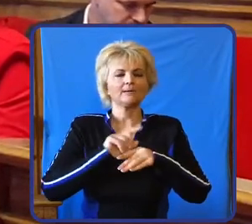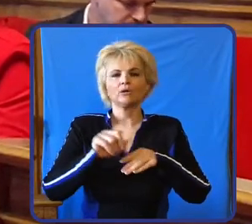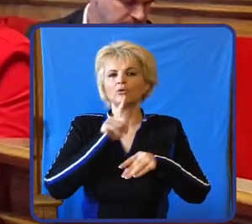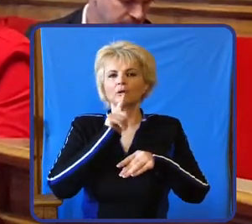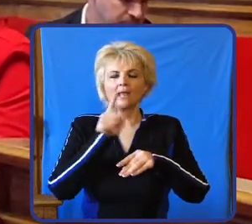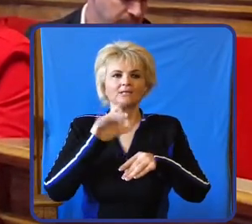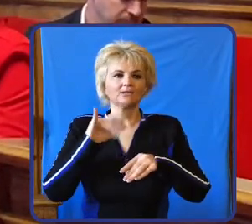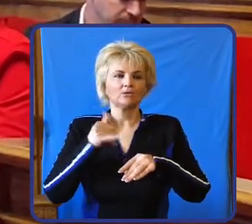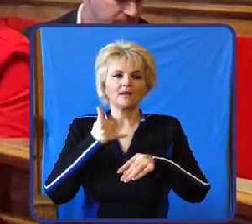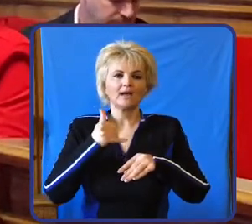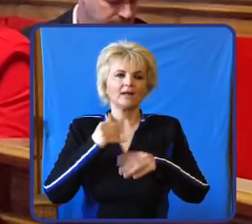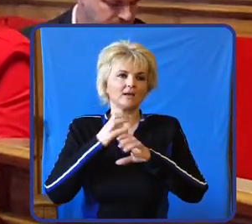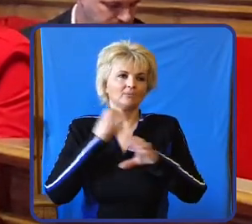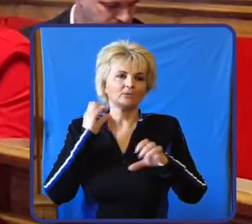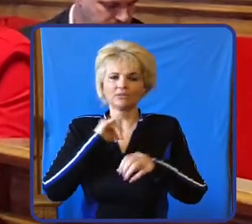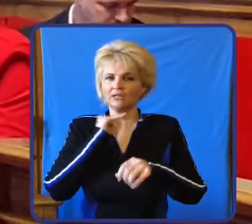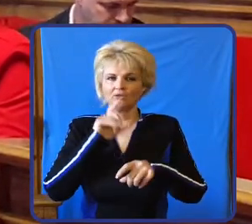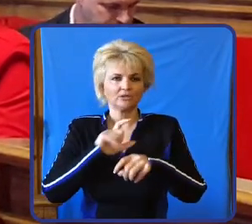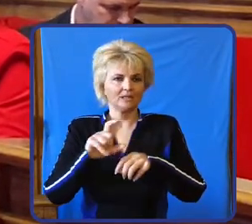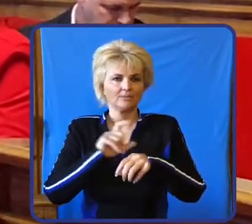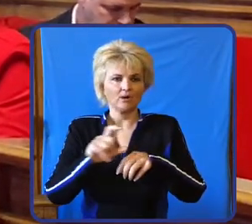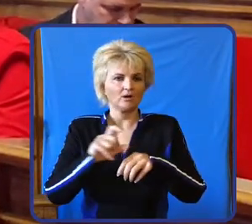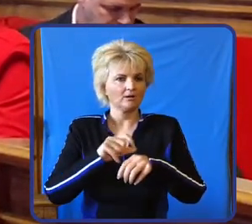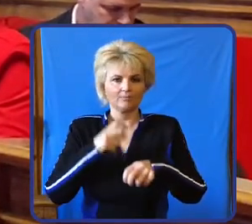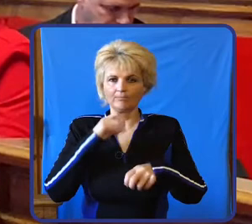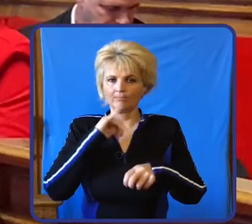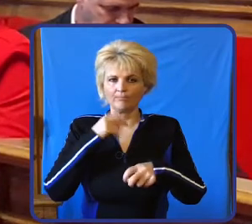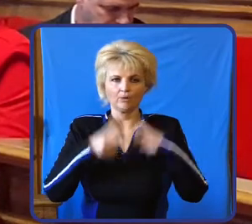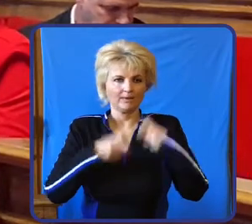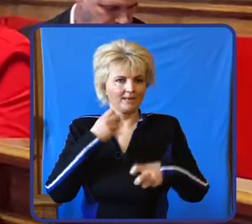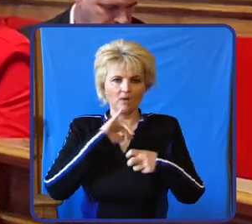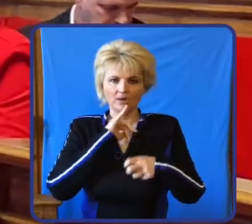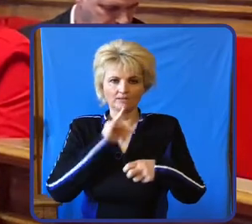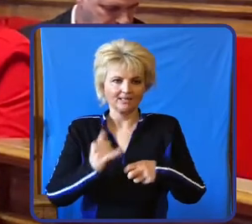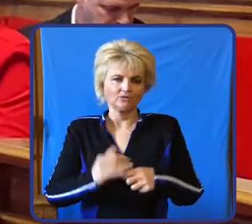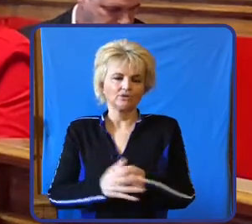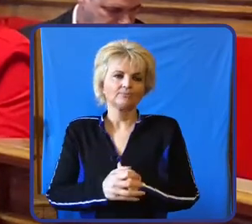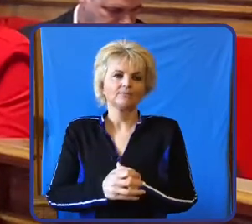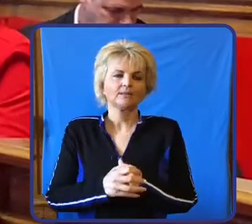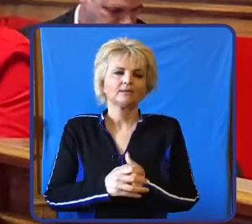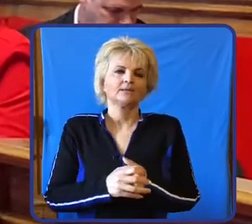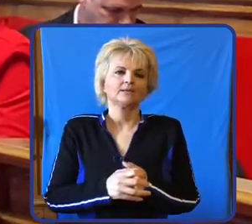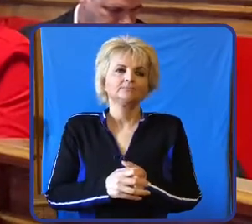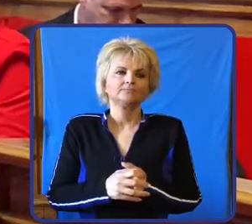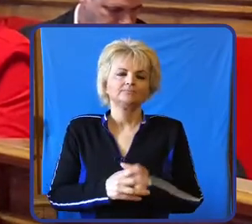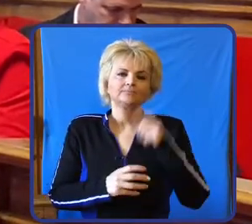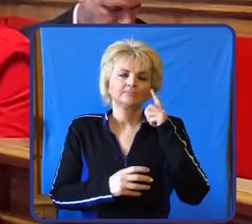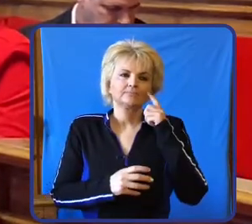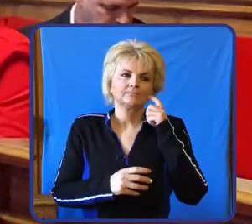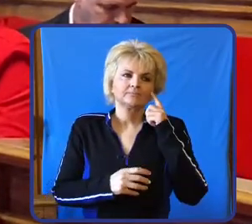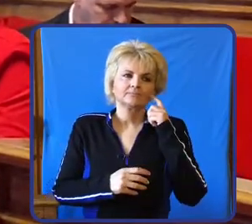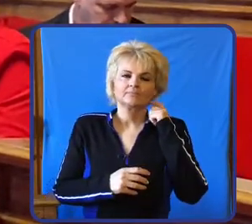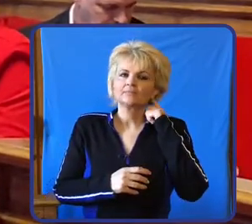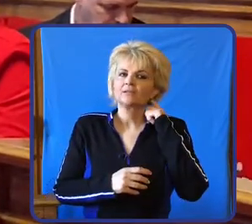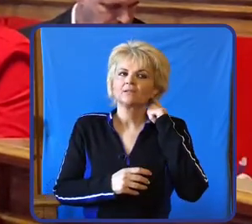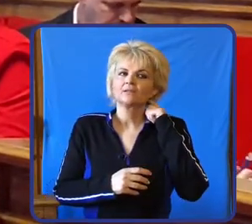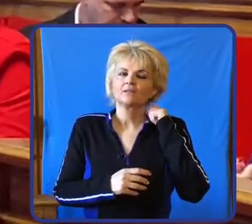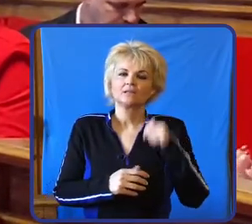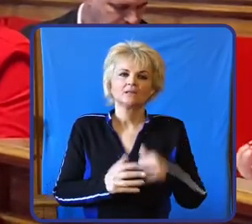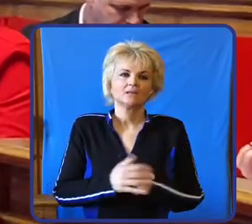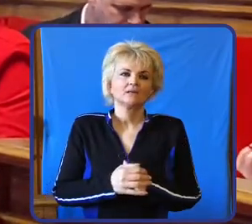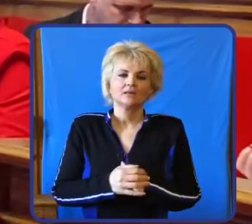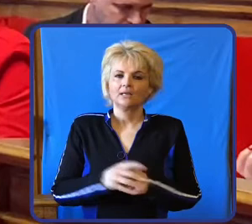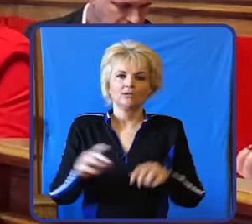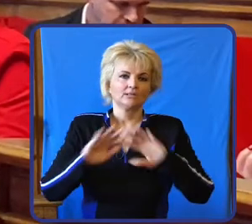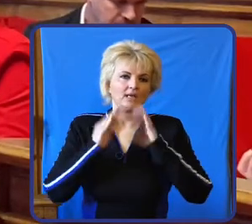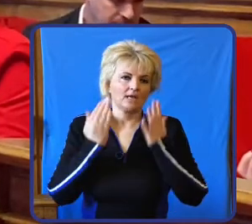papírja arról, hogy nincsen hiba. Hát ebben mi a probléma? Szerintem semmi probléma nincsen. Tehát ugye ezzel kihúzzák a méregfogát